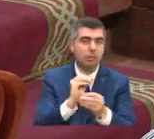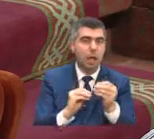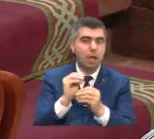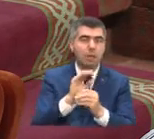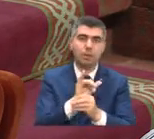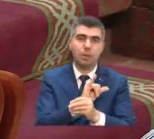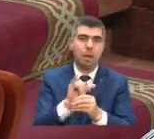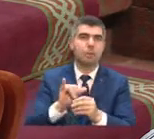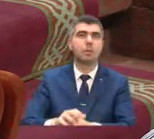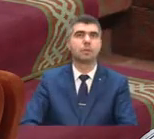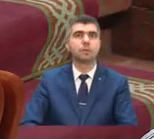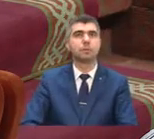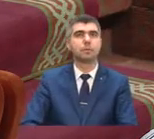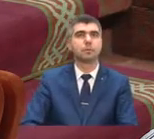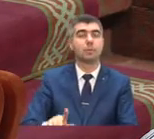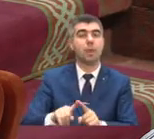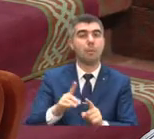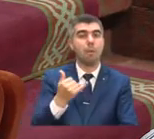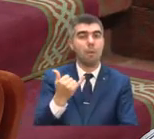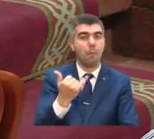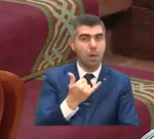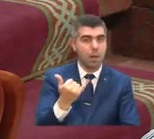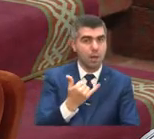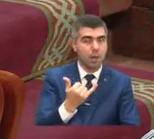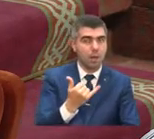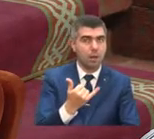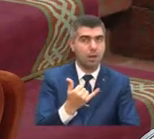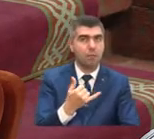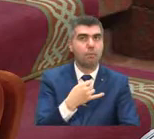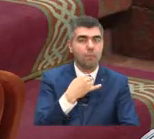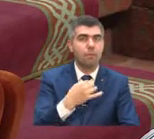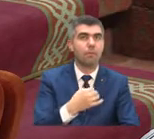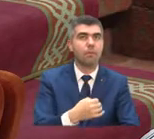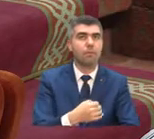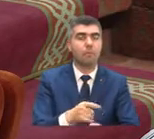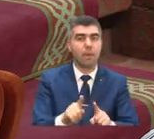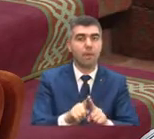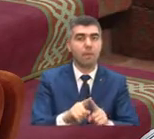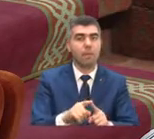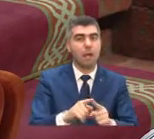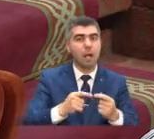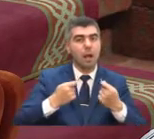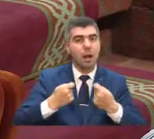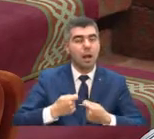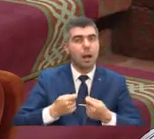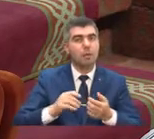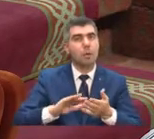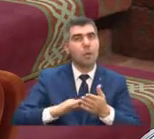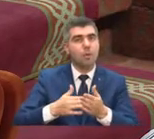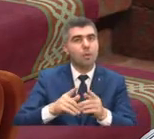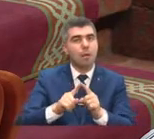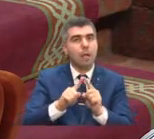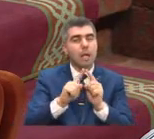ومعروف. أهم حاجة كنظن والسادة الرؤساء كيعرفوها هو تنمية